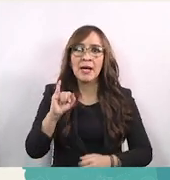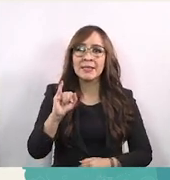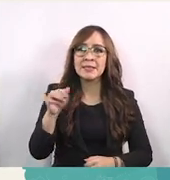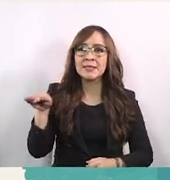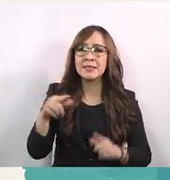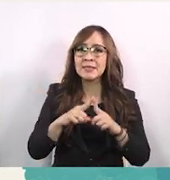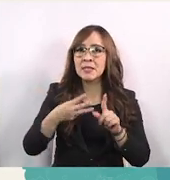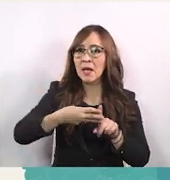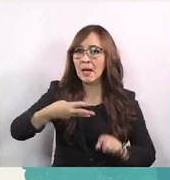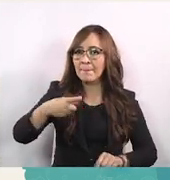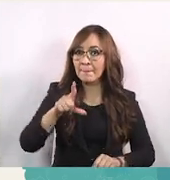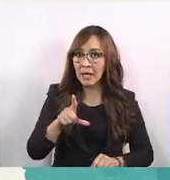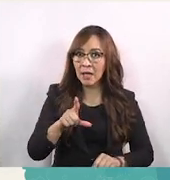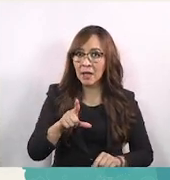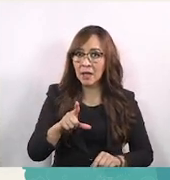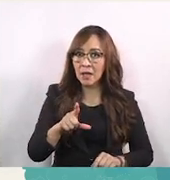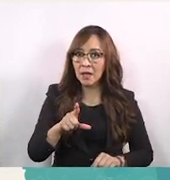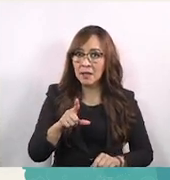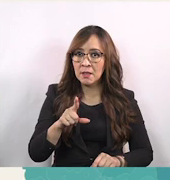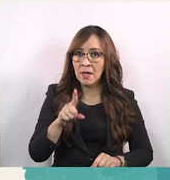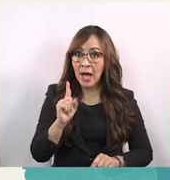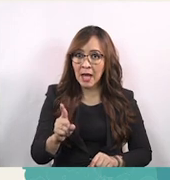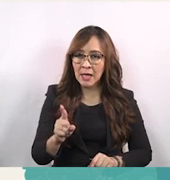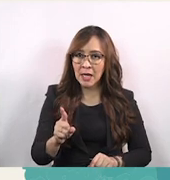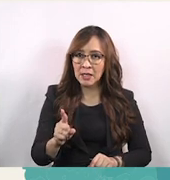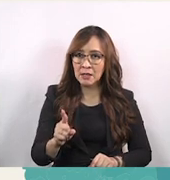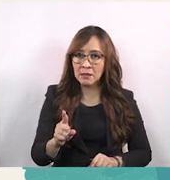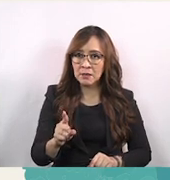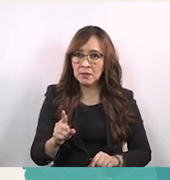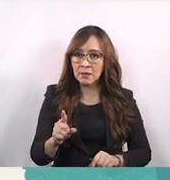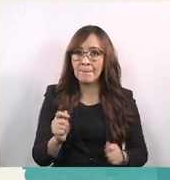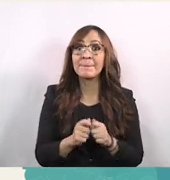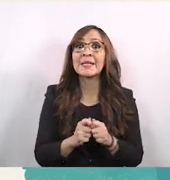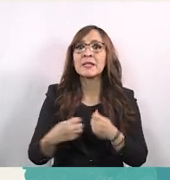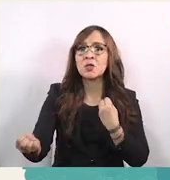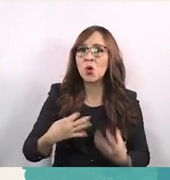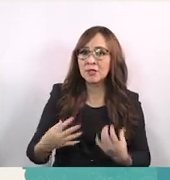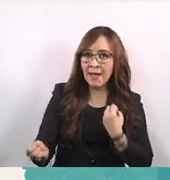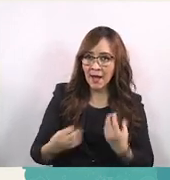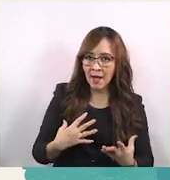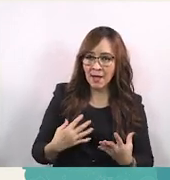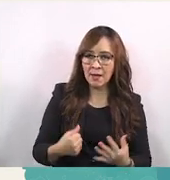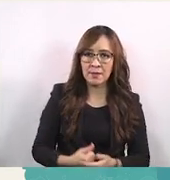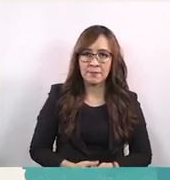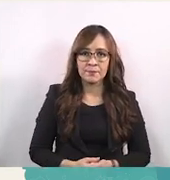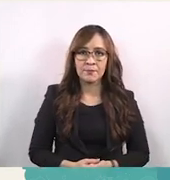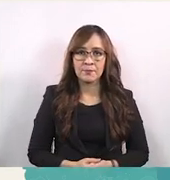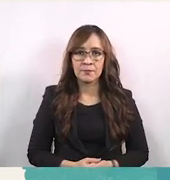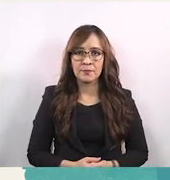mengajar menyesakkan hambaku supaya dengan baik berbuat zina dan makan persamaan-persamaan Berhala